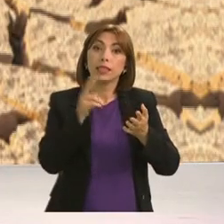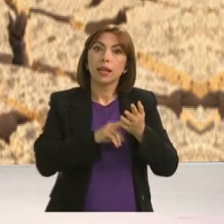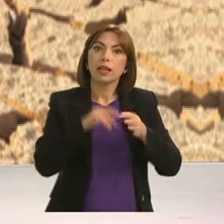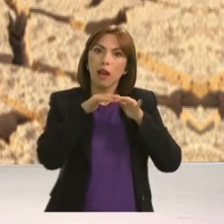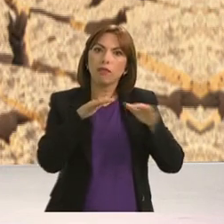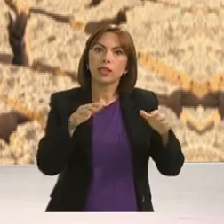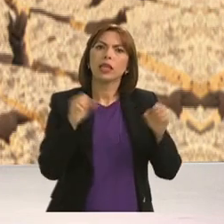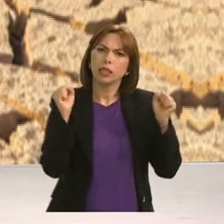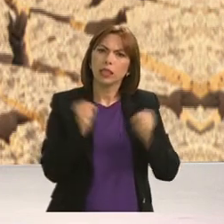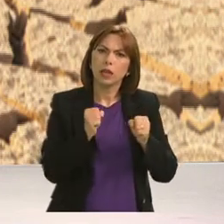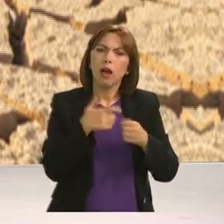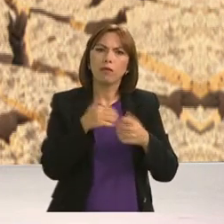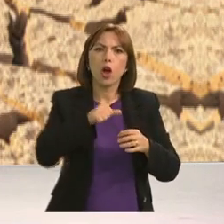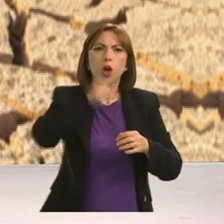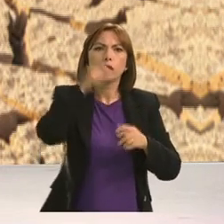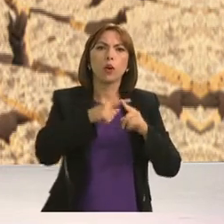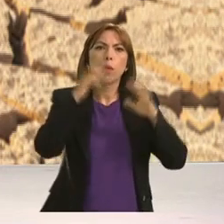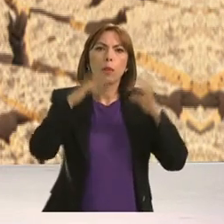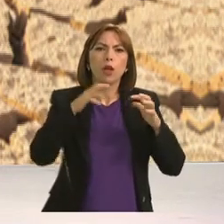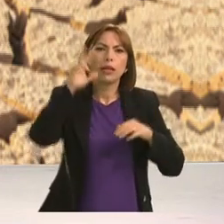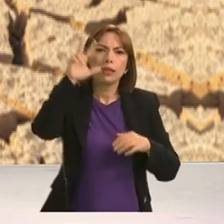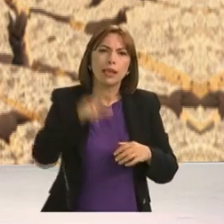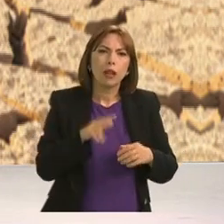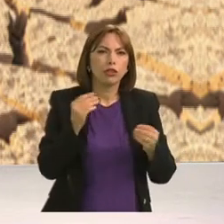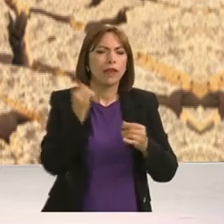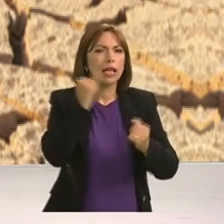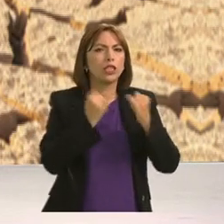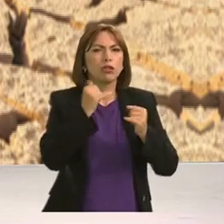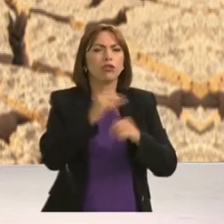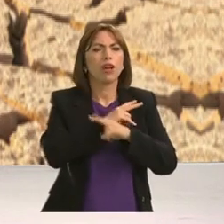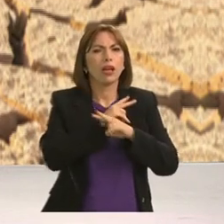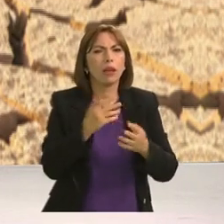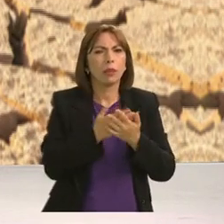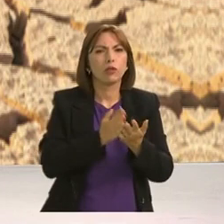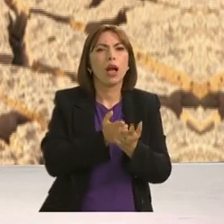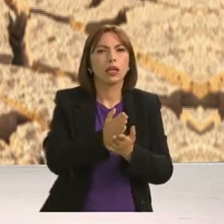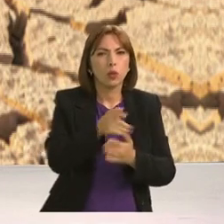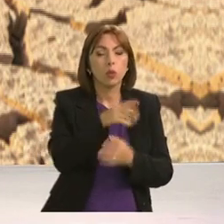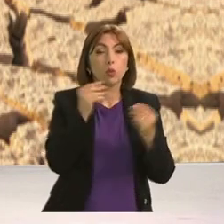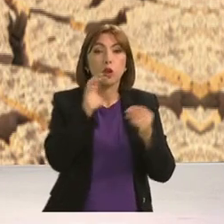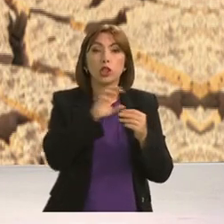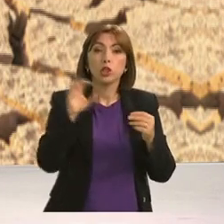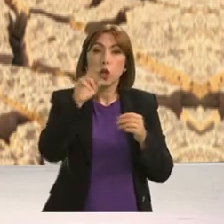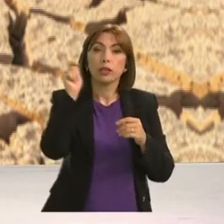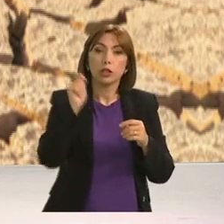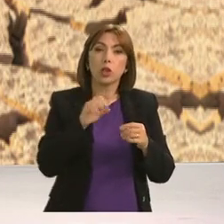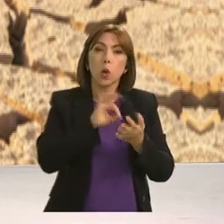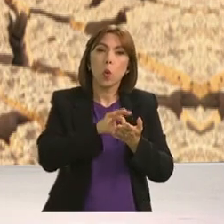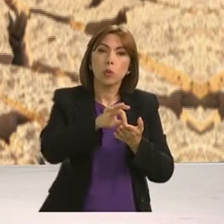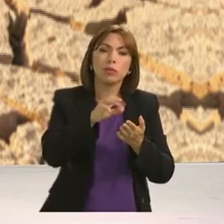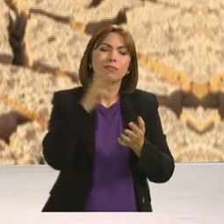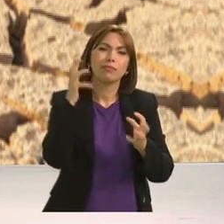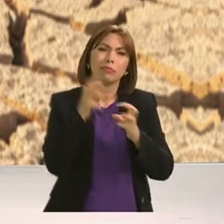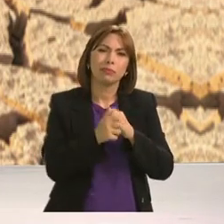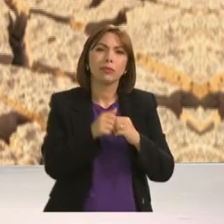Seceta încă ne afectează serios, a fost doar o zi cu ploaie în 3 luni, ceva istoric și devastator pentru agricultori. În multe zone din țară, culturile sunt